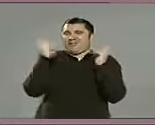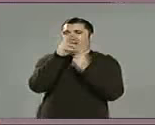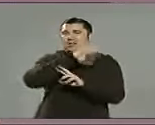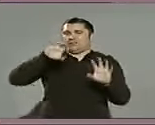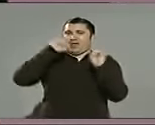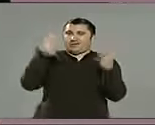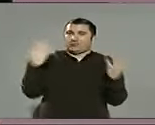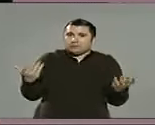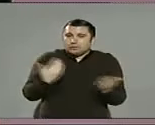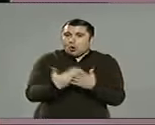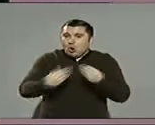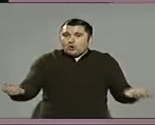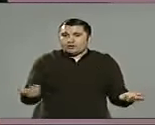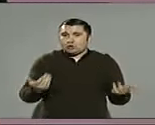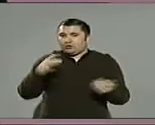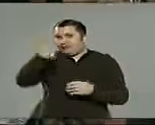und Genossen.